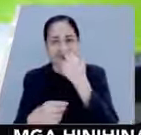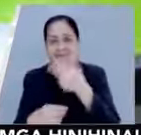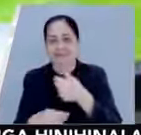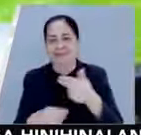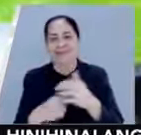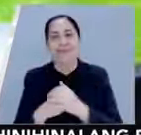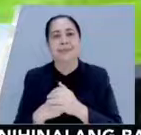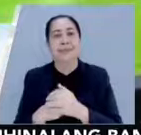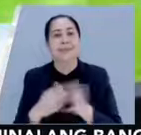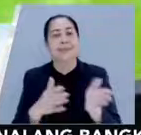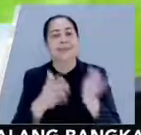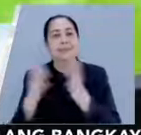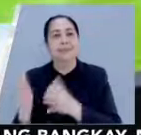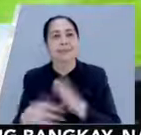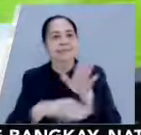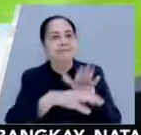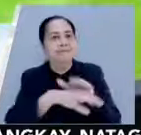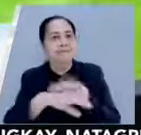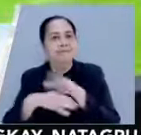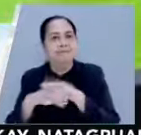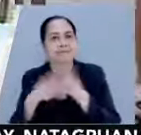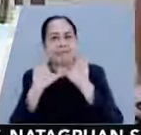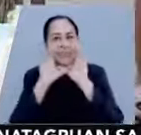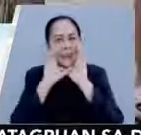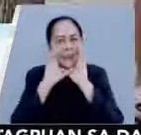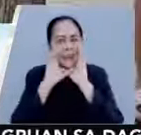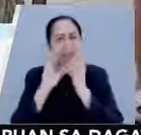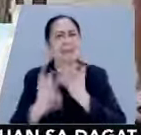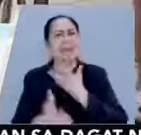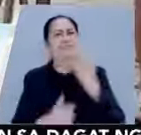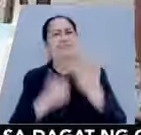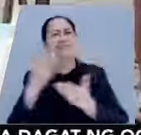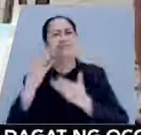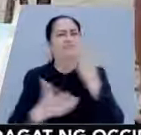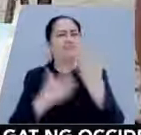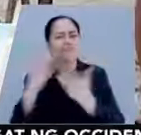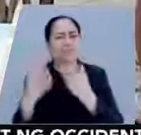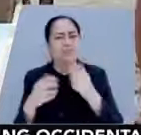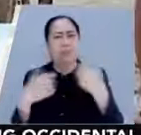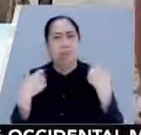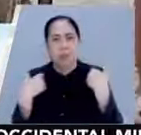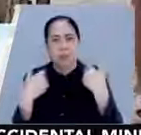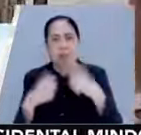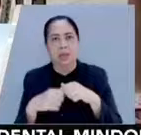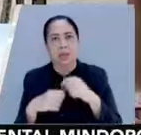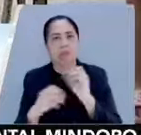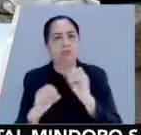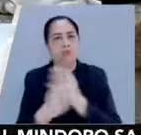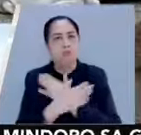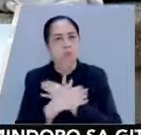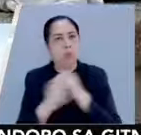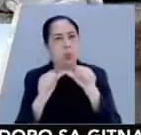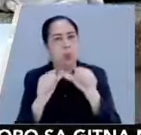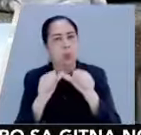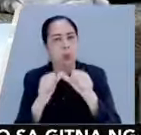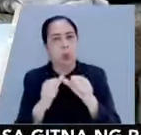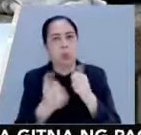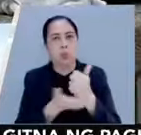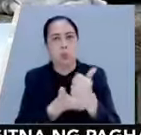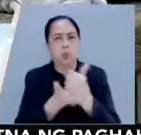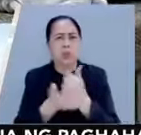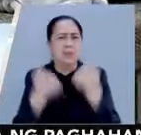sa nagbibilin sa megaphone na halos labas na ang litid, hindi rin halos napapahinga ang mga rescue station sa dami ng